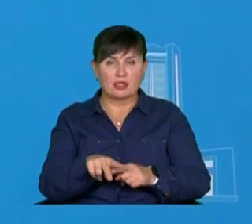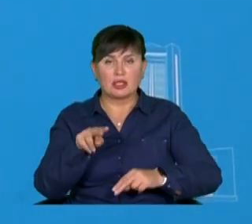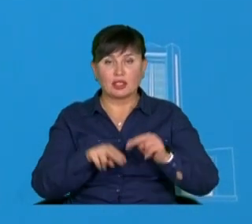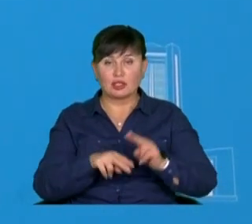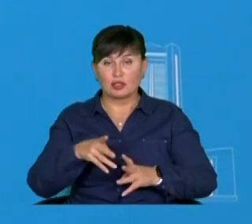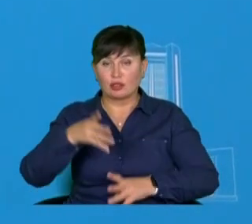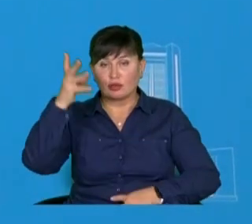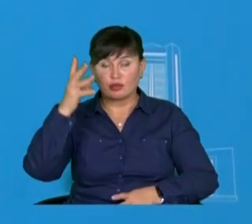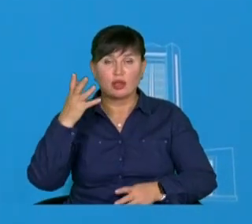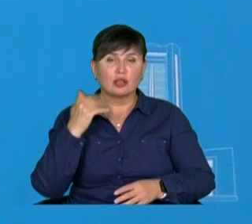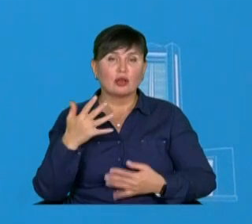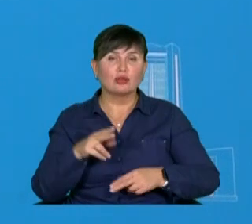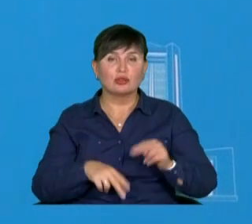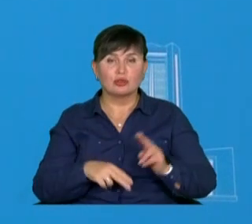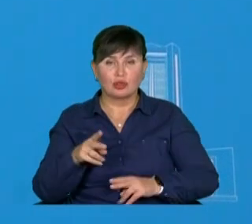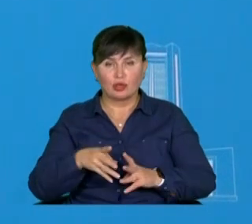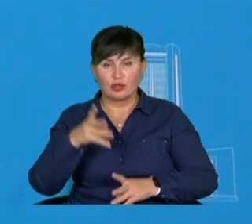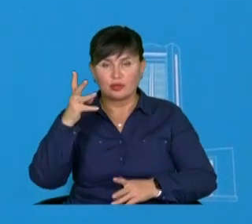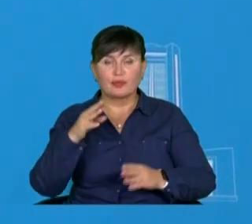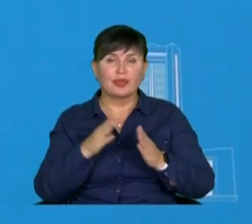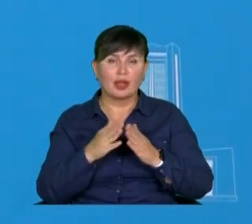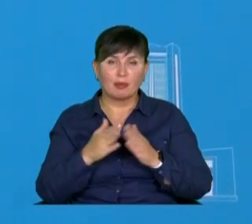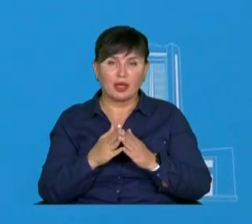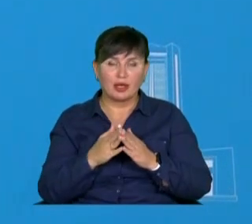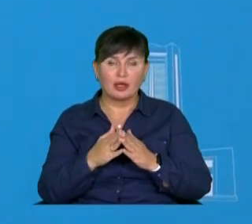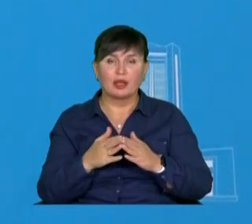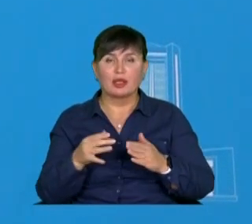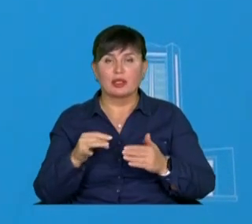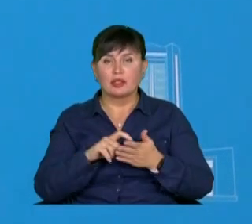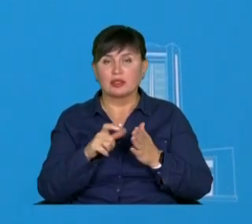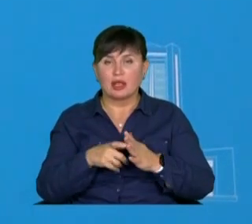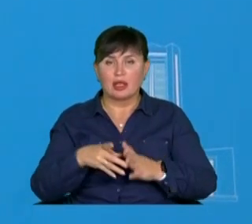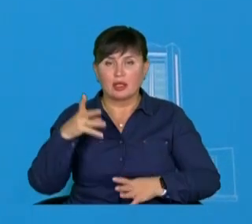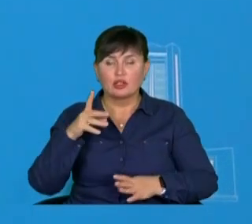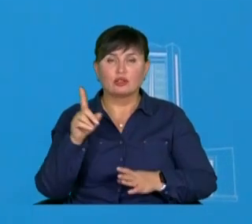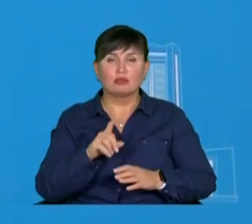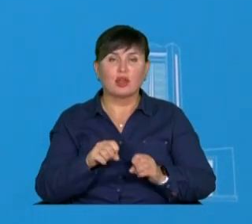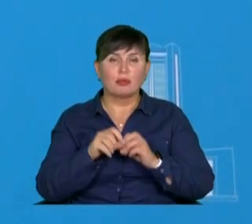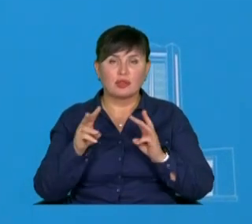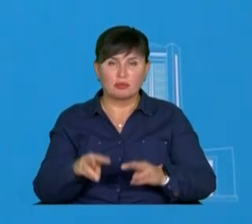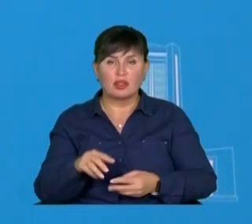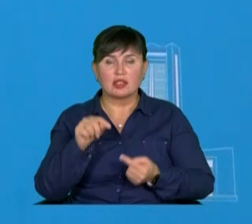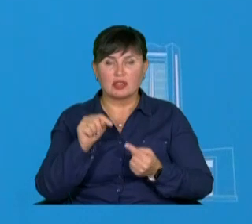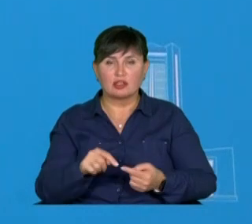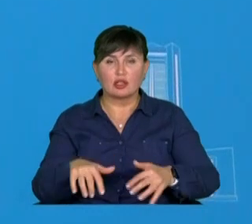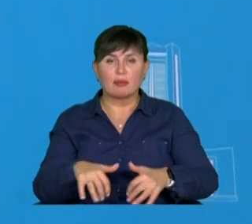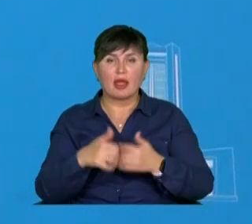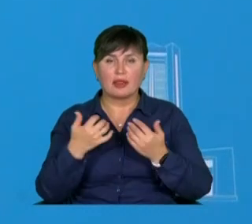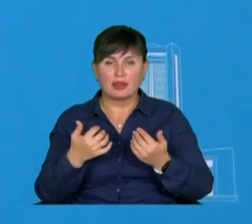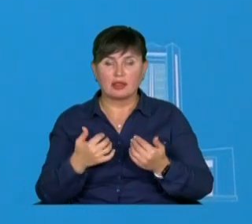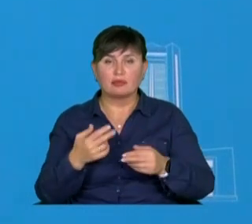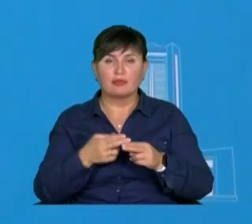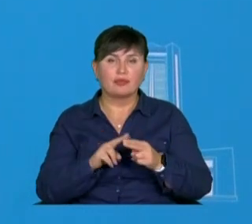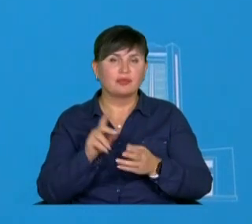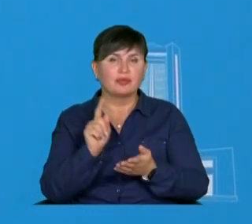застройщиков, когда уже строятся дома и здания, чтобы они обеспечивали соответствующими механизмами. Это